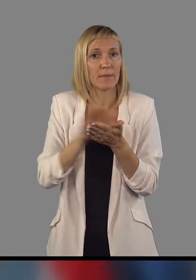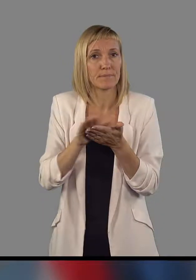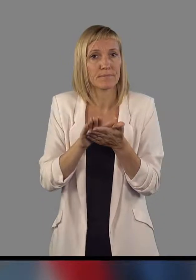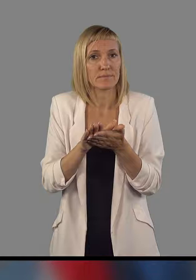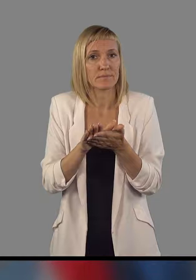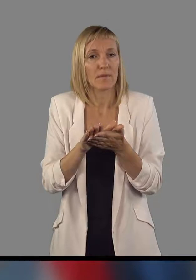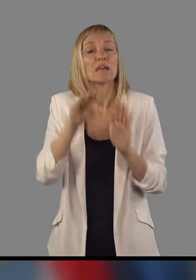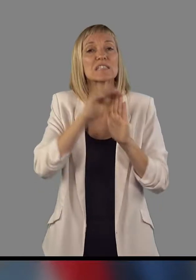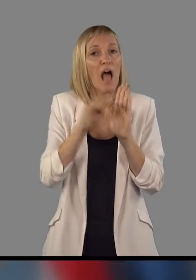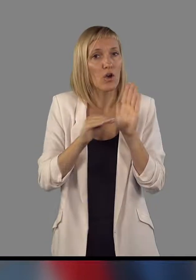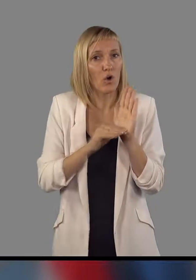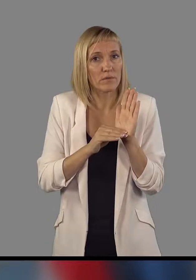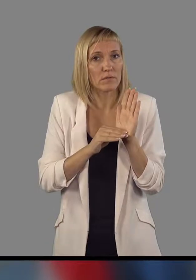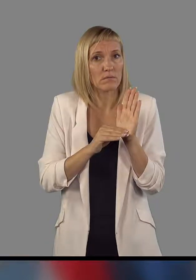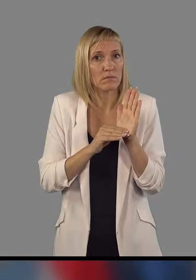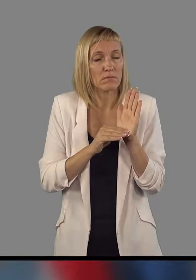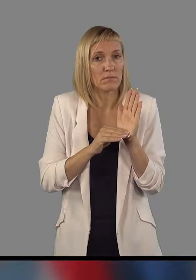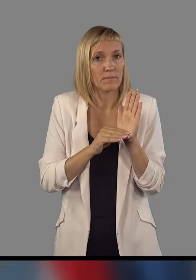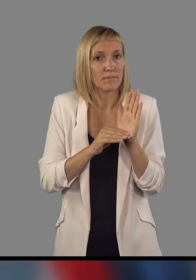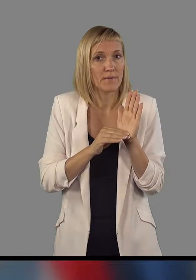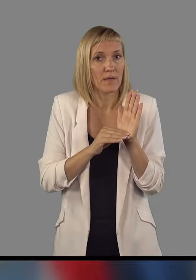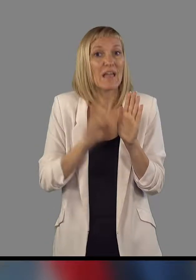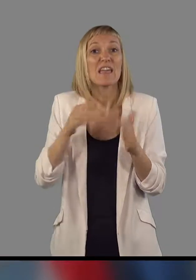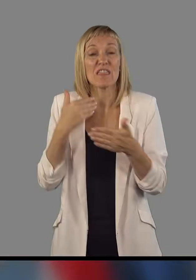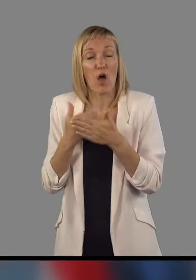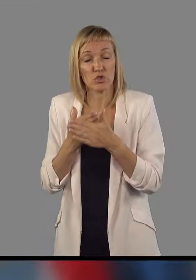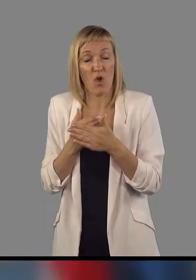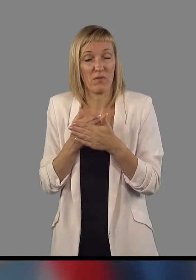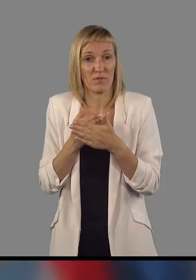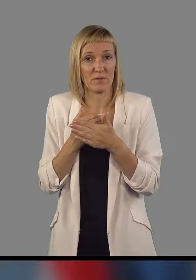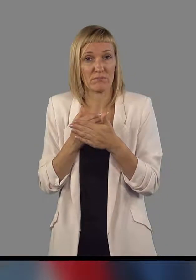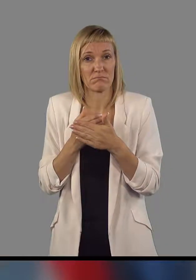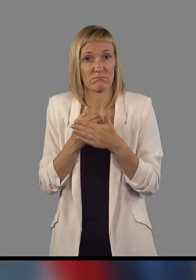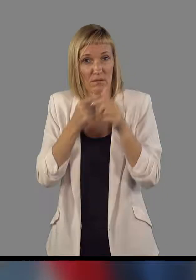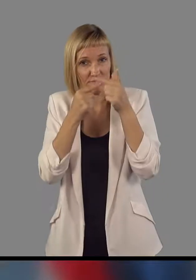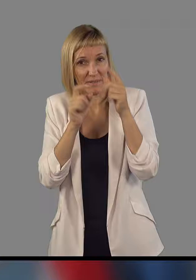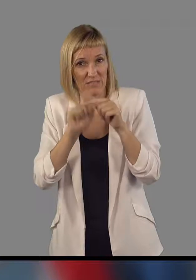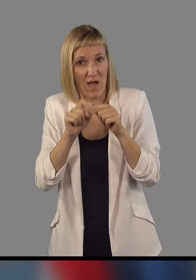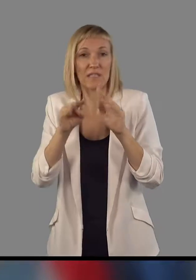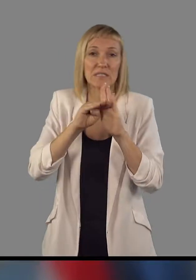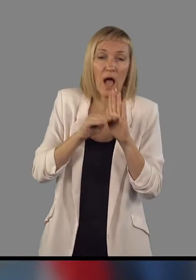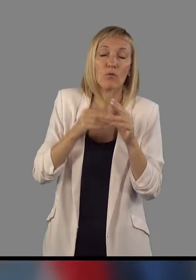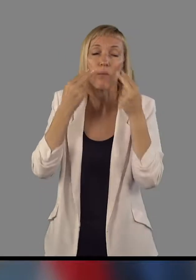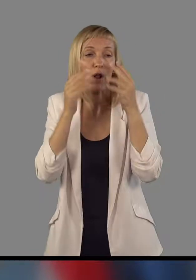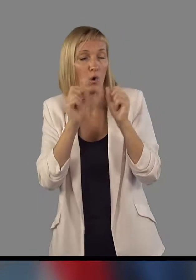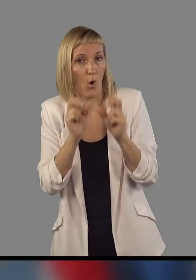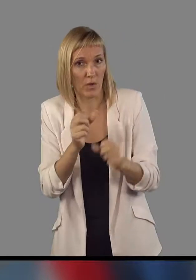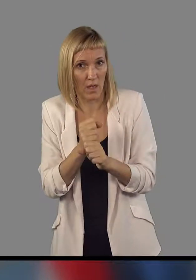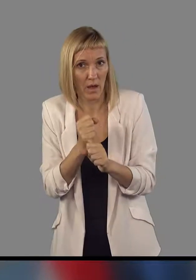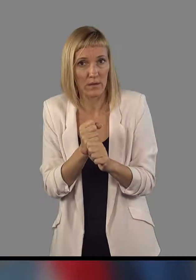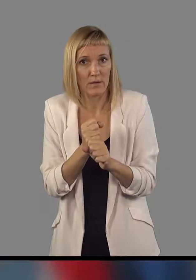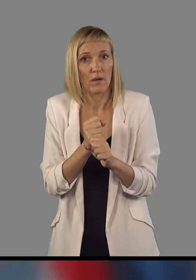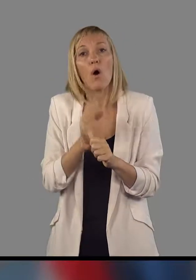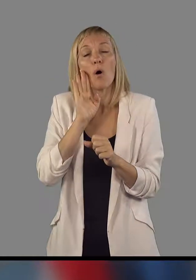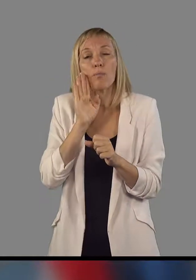uporabila samo zakonodajo ali ne, in na podlagi tega se bo v prihodnje ustvarila